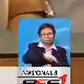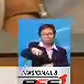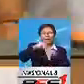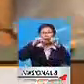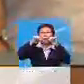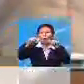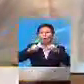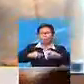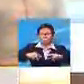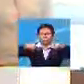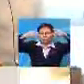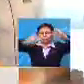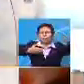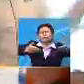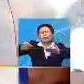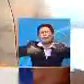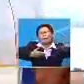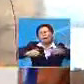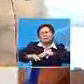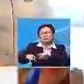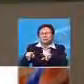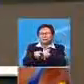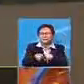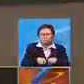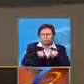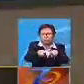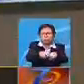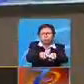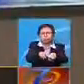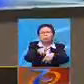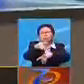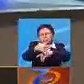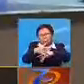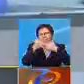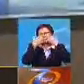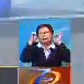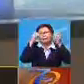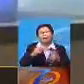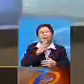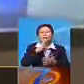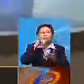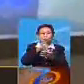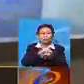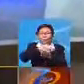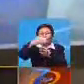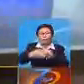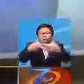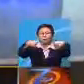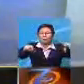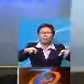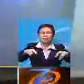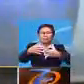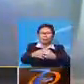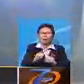awam untuk meningkatkan perkhidmatan seiring perkembangan teknologi terkini Tan Sri Syed Hamid menyatakannya selepas merasmikan